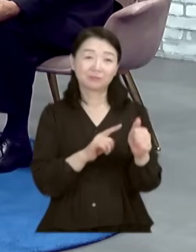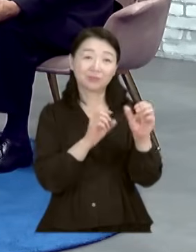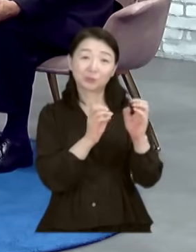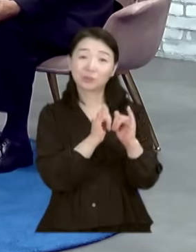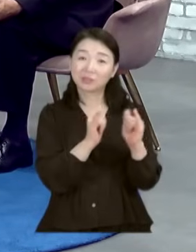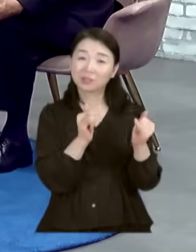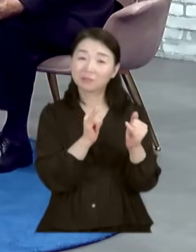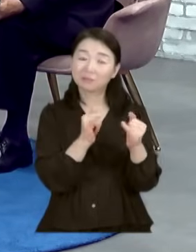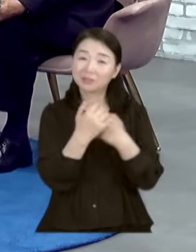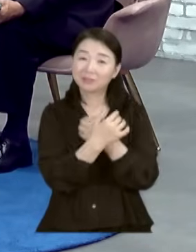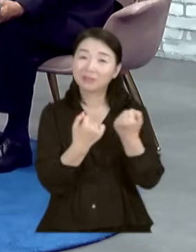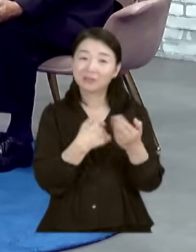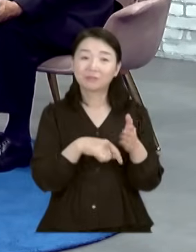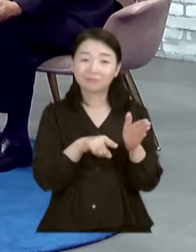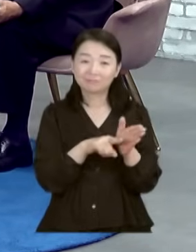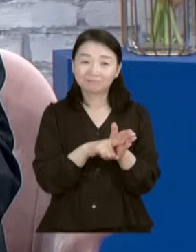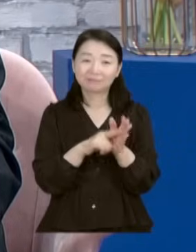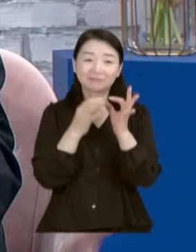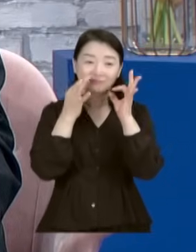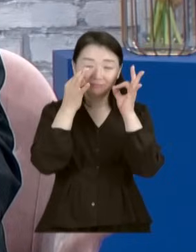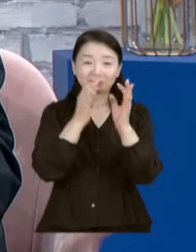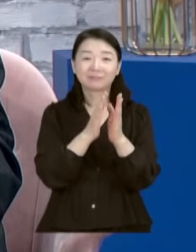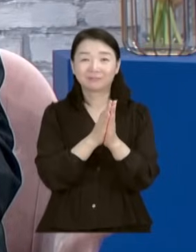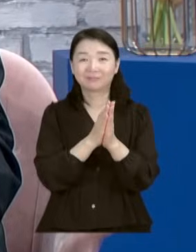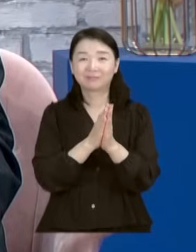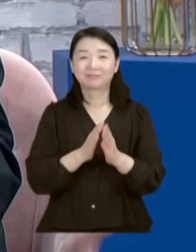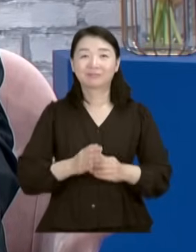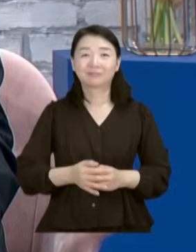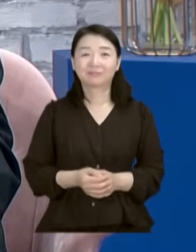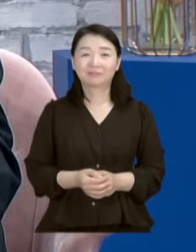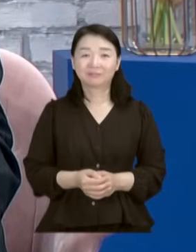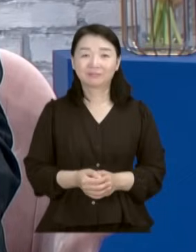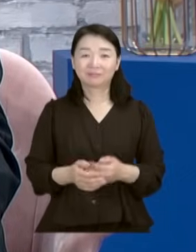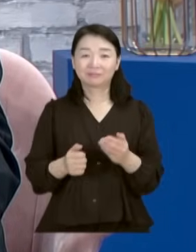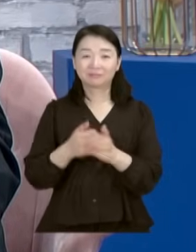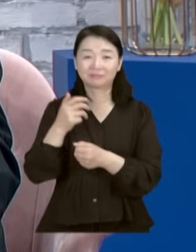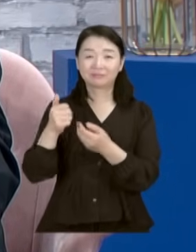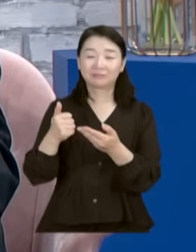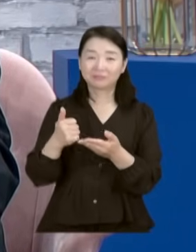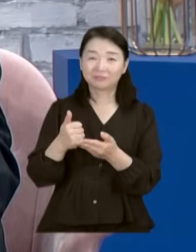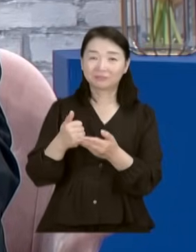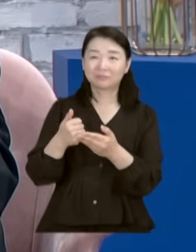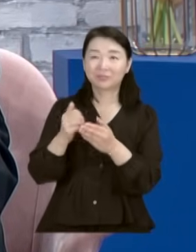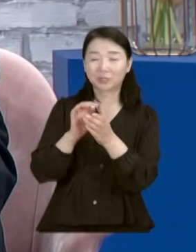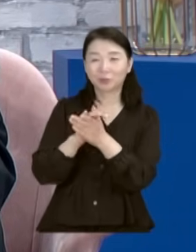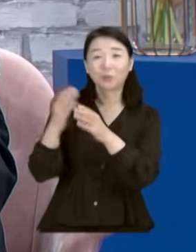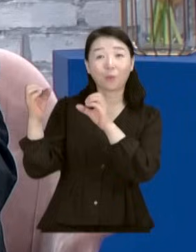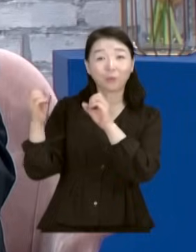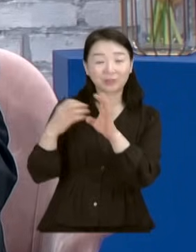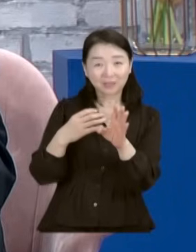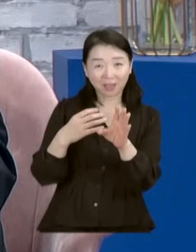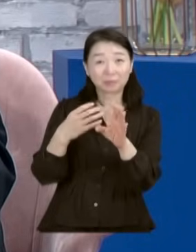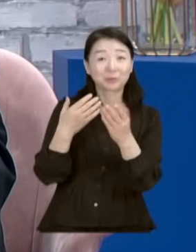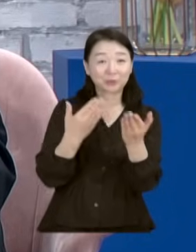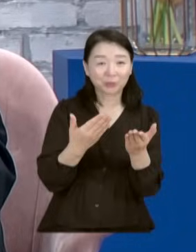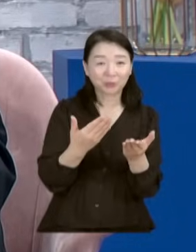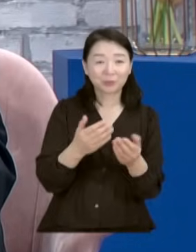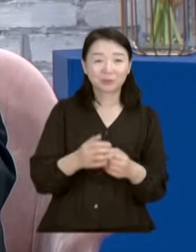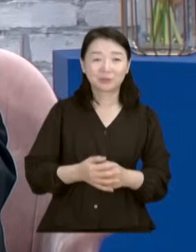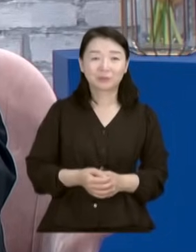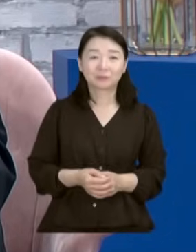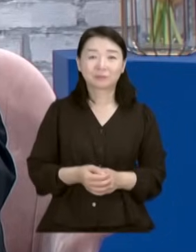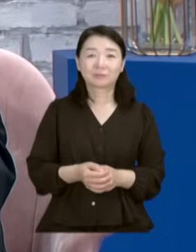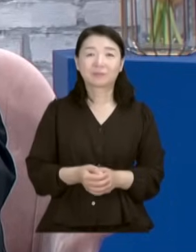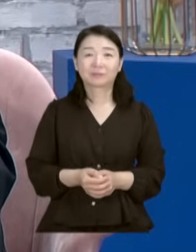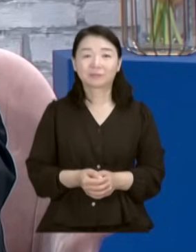이은성 전도사님의 건강을 위해서 간구하고 있으니까 뭐 하나님이 안 들어주실 이유가 없죠